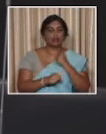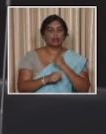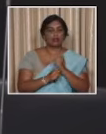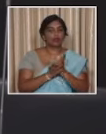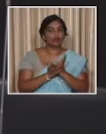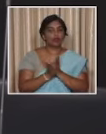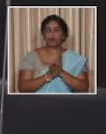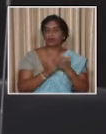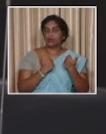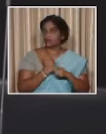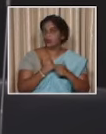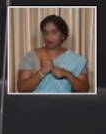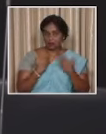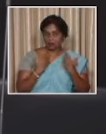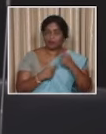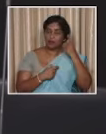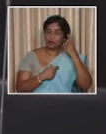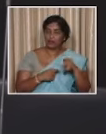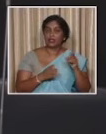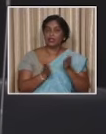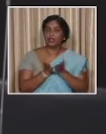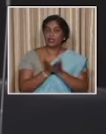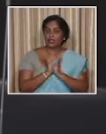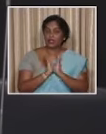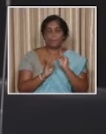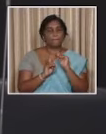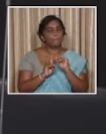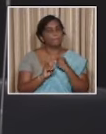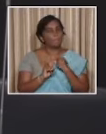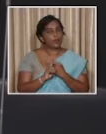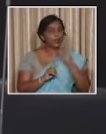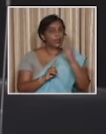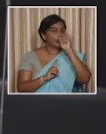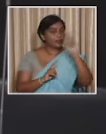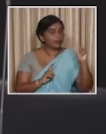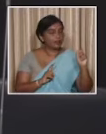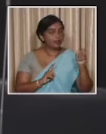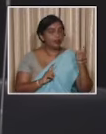සේවය හදන්න බෑ. ඒ නිසා තමයි ඉන්දියාව, පකිස්තානය, නේපාලය,